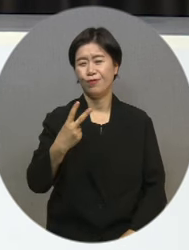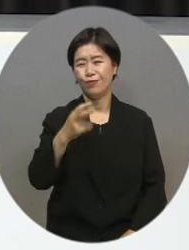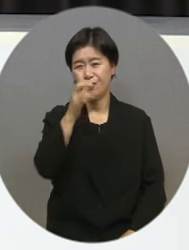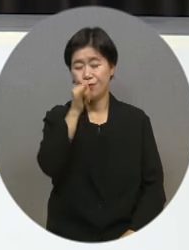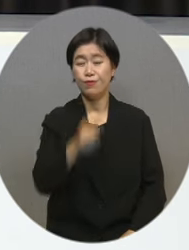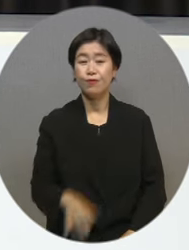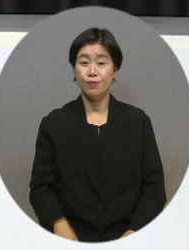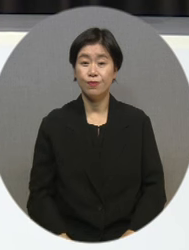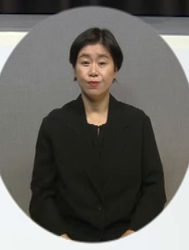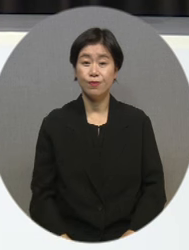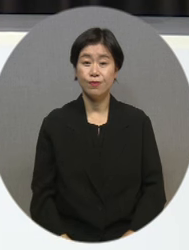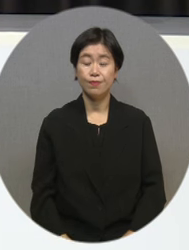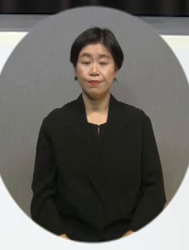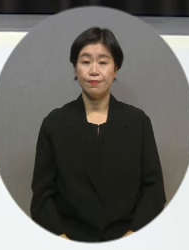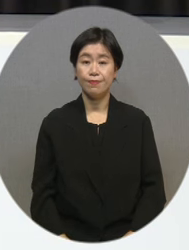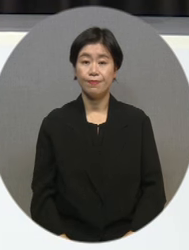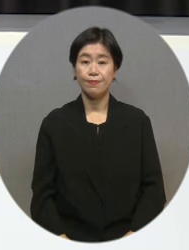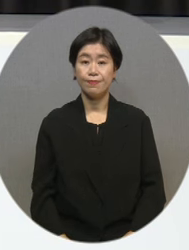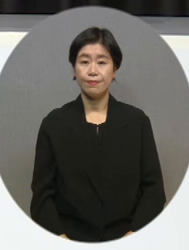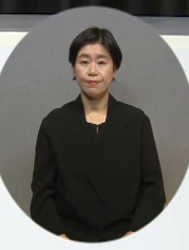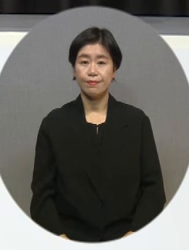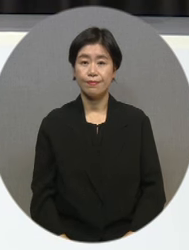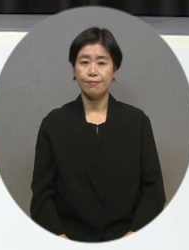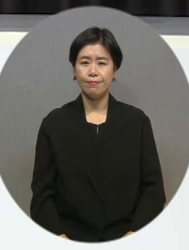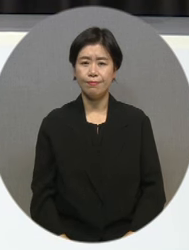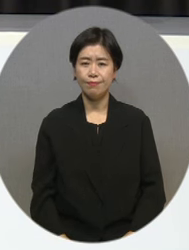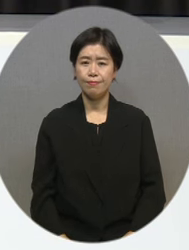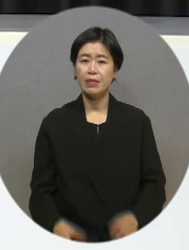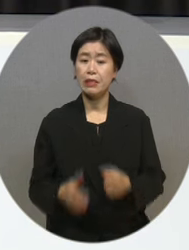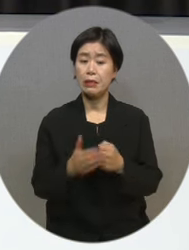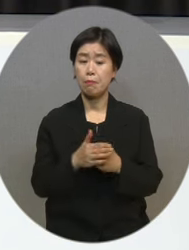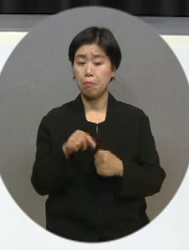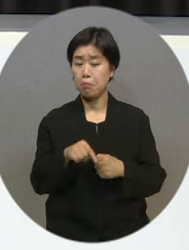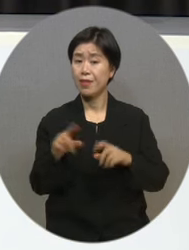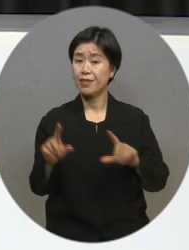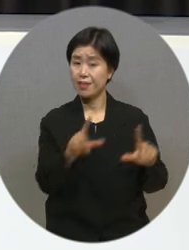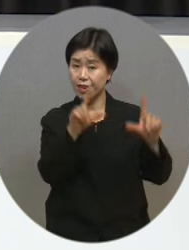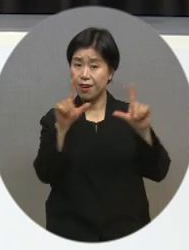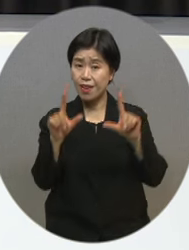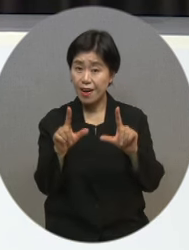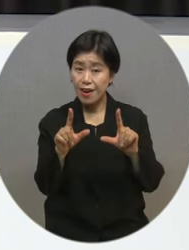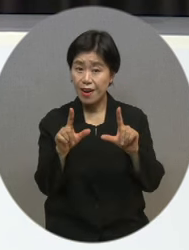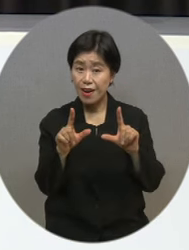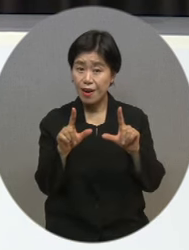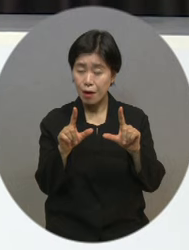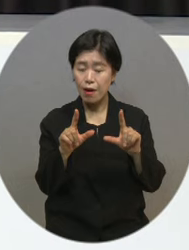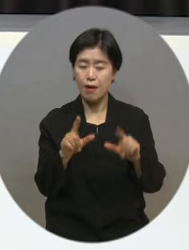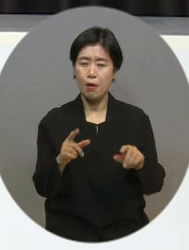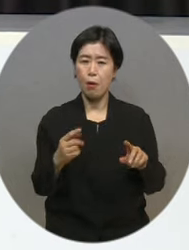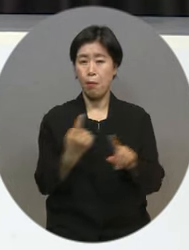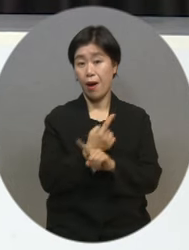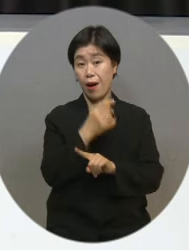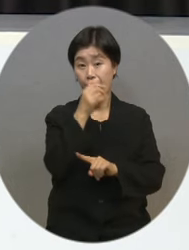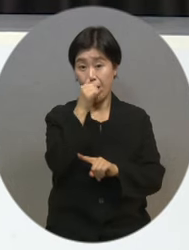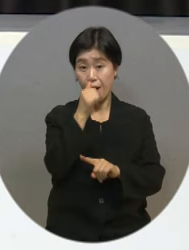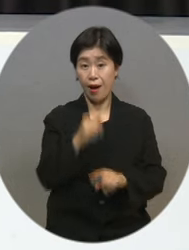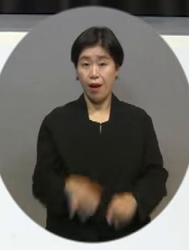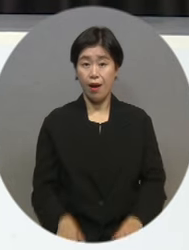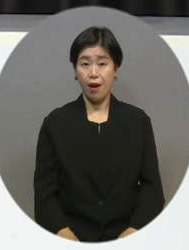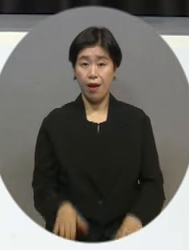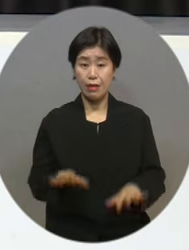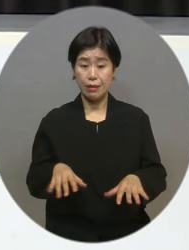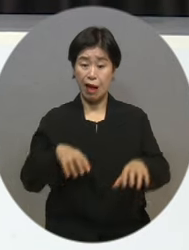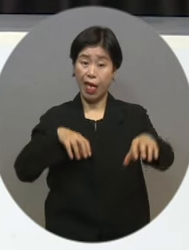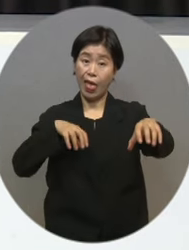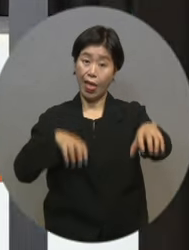갔다 서울에 왔다 하는 이런 생활 면에서 굉장히 그 접근이 먼 거리를